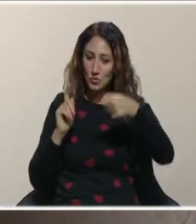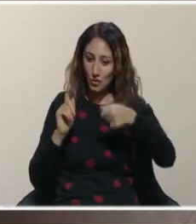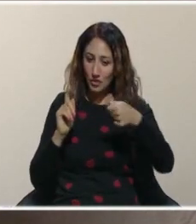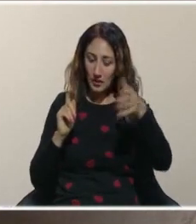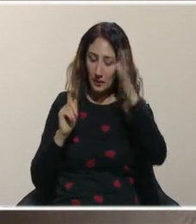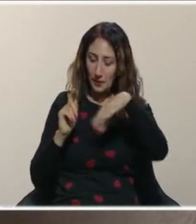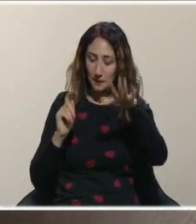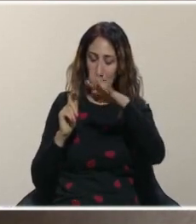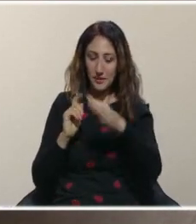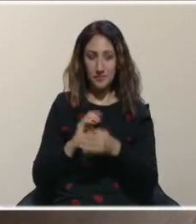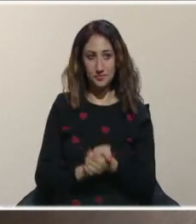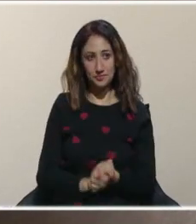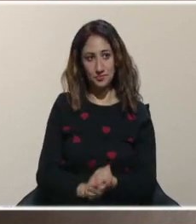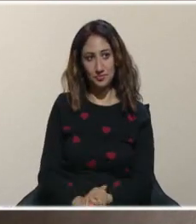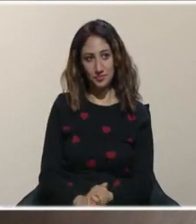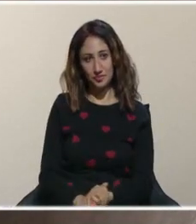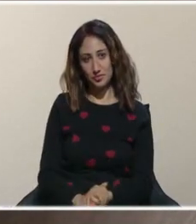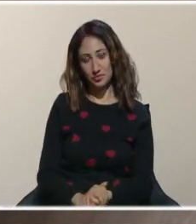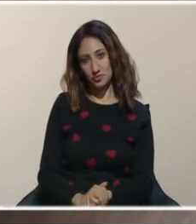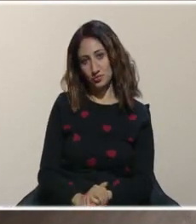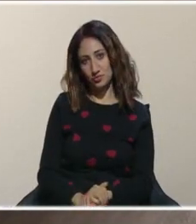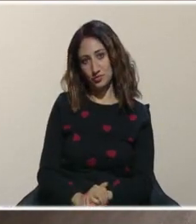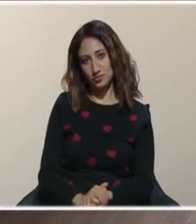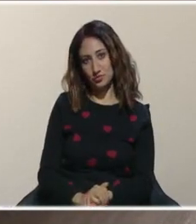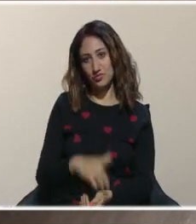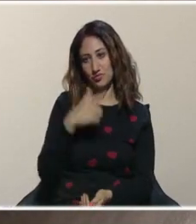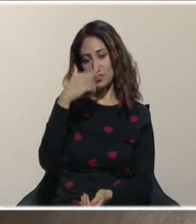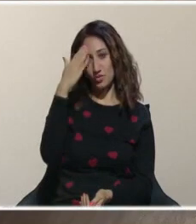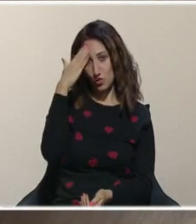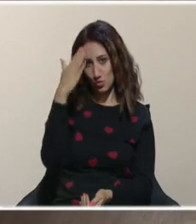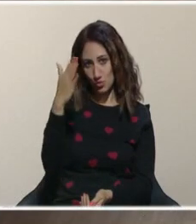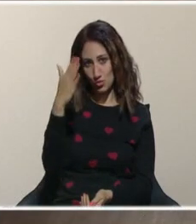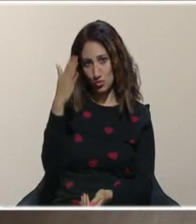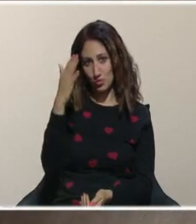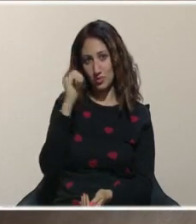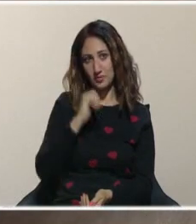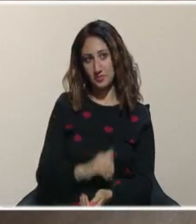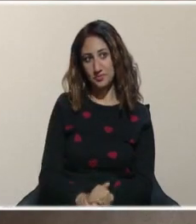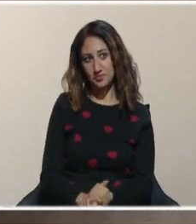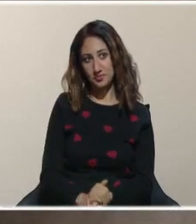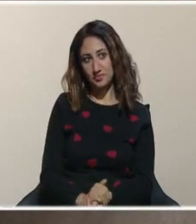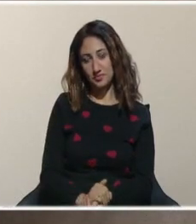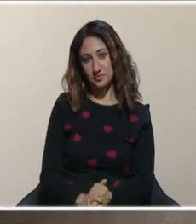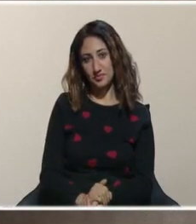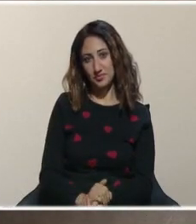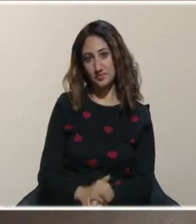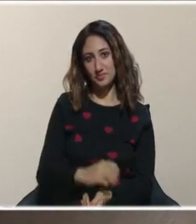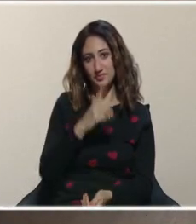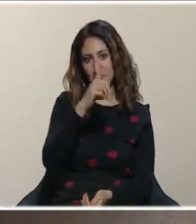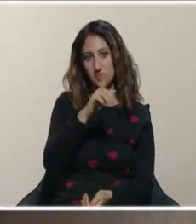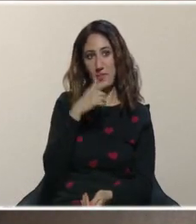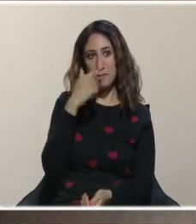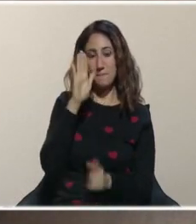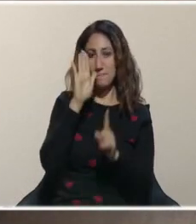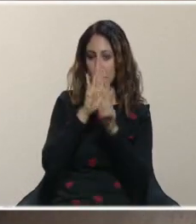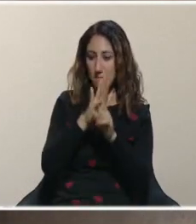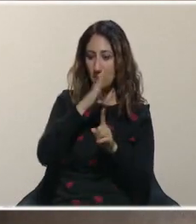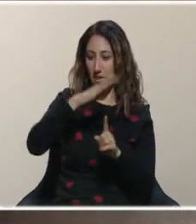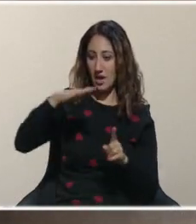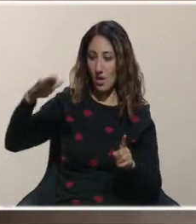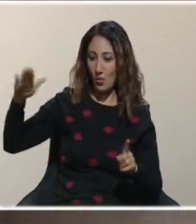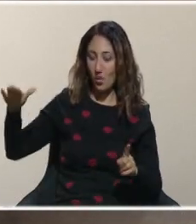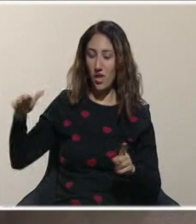يا دكتور. ويعني باقل تقدير احنا بنقدمه لك. ربنا يخليك كأم عظيمه. ميرسي يا دكتور حبيبي. قدرت ان هي تقف جنب اولادها الاربعه. يا